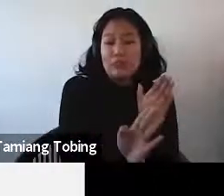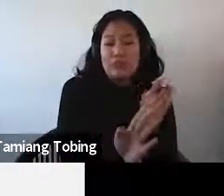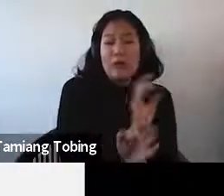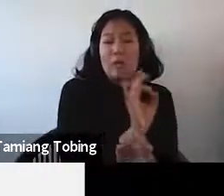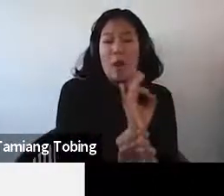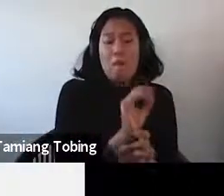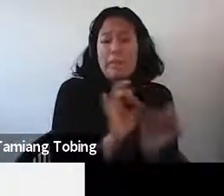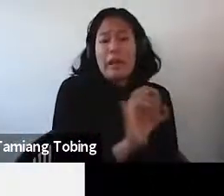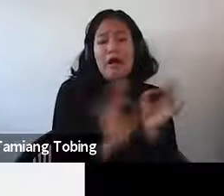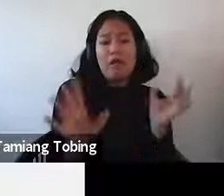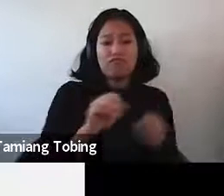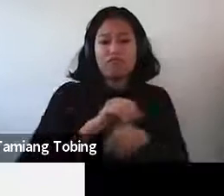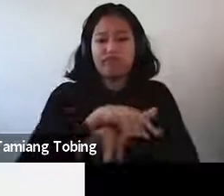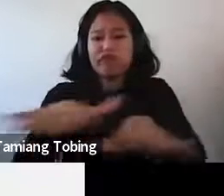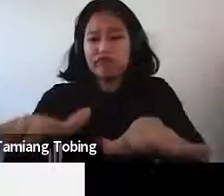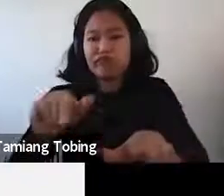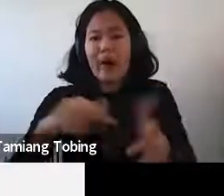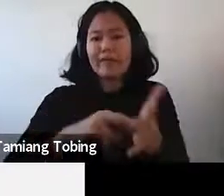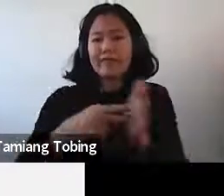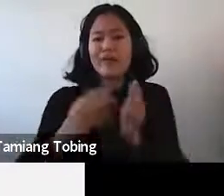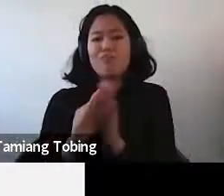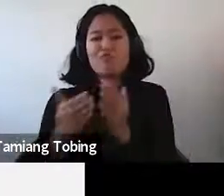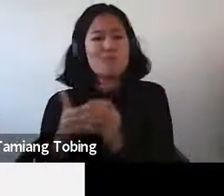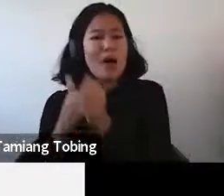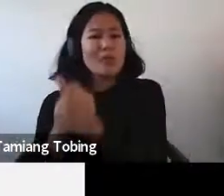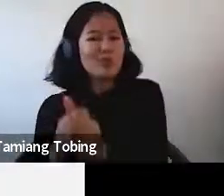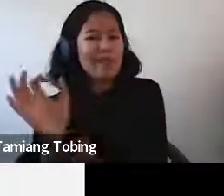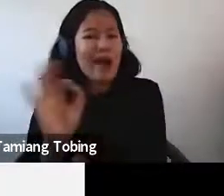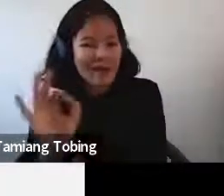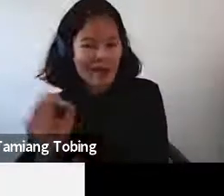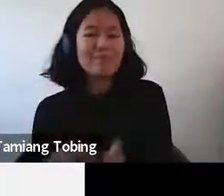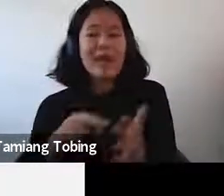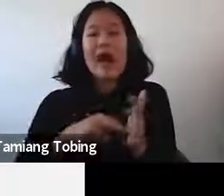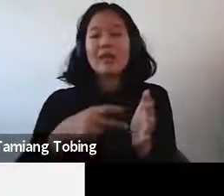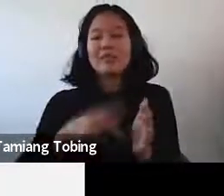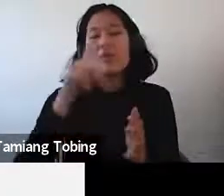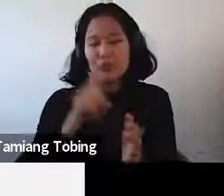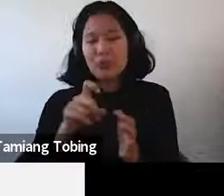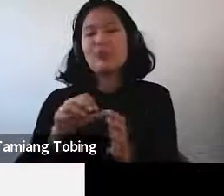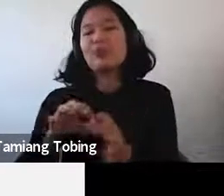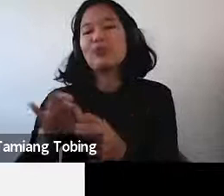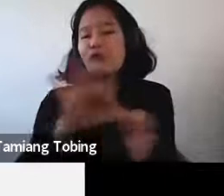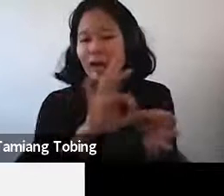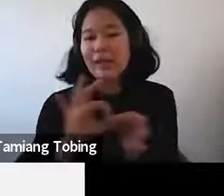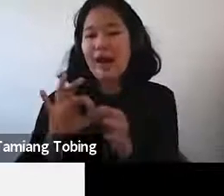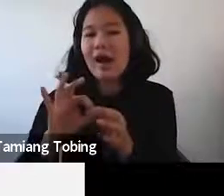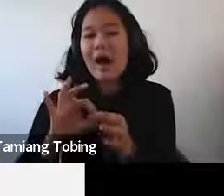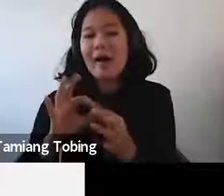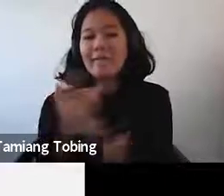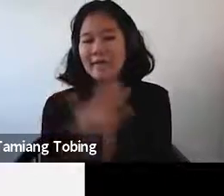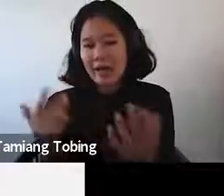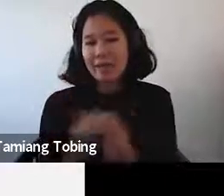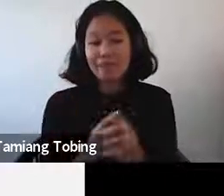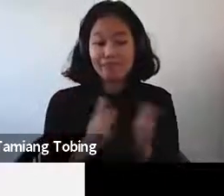manapun. Gitu. Jadi mungkin kita juga mengutamakan solidaritas dan gotong royong, lalu kalau ada program